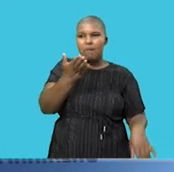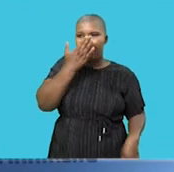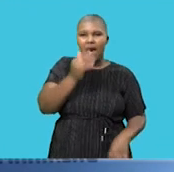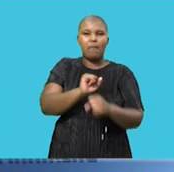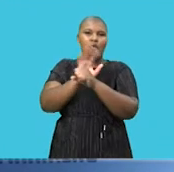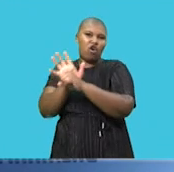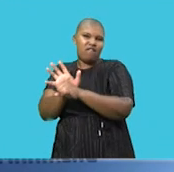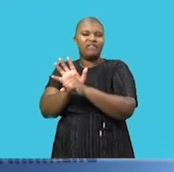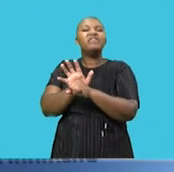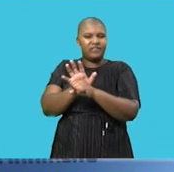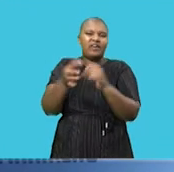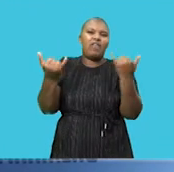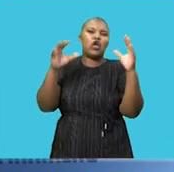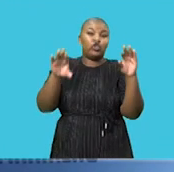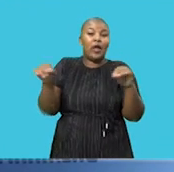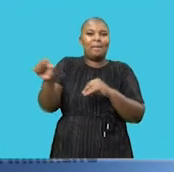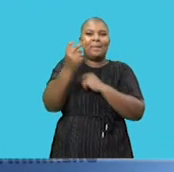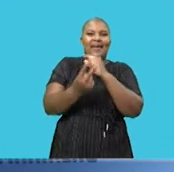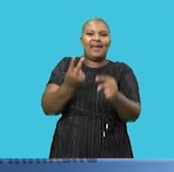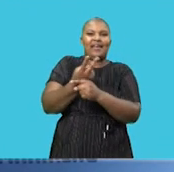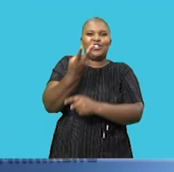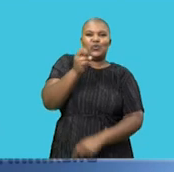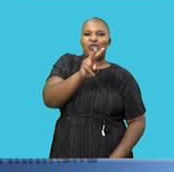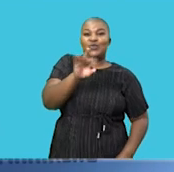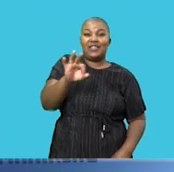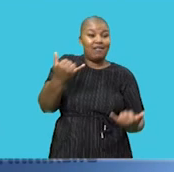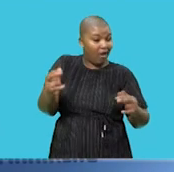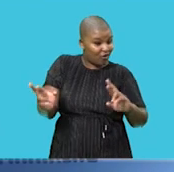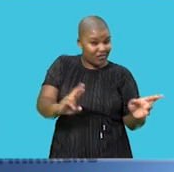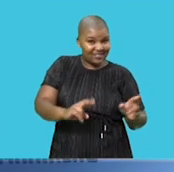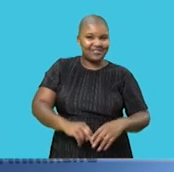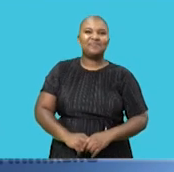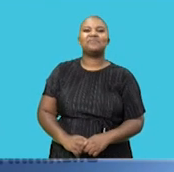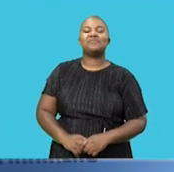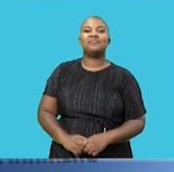ubhedukane lwe-COVID-19. Uthi intaka ibekwe lamazolo